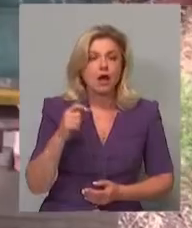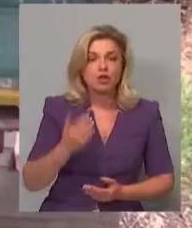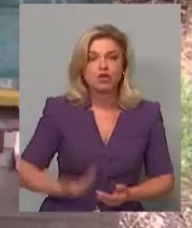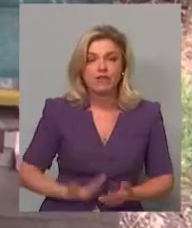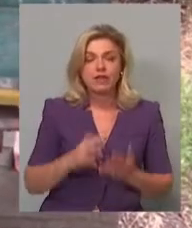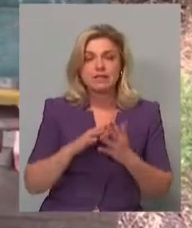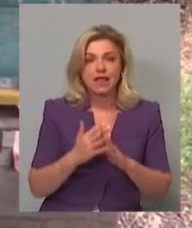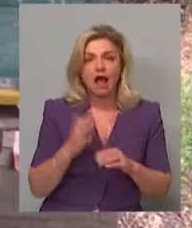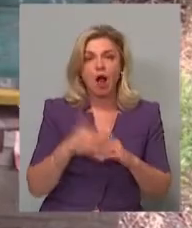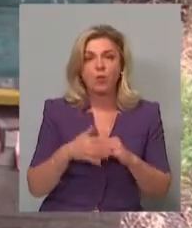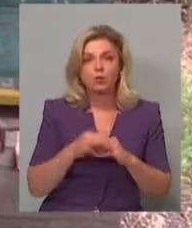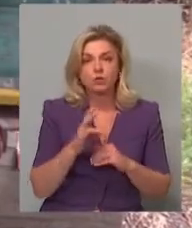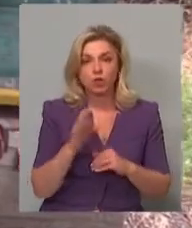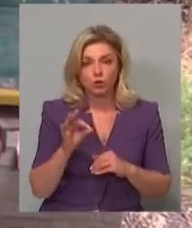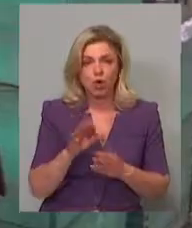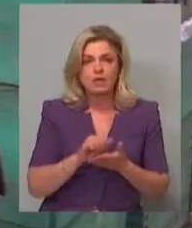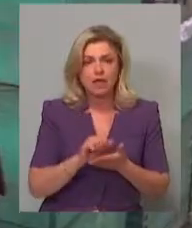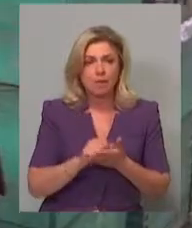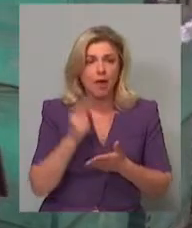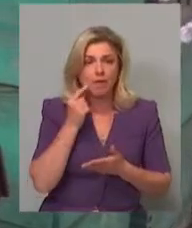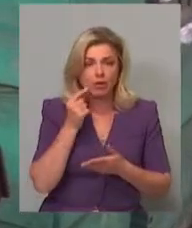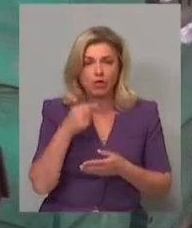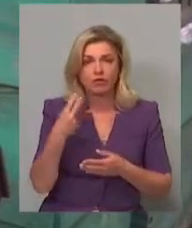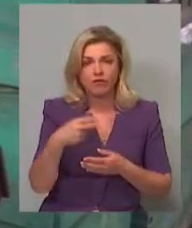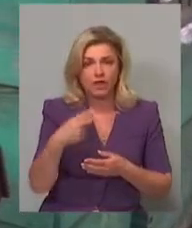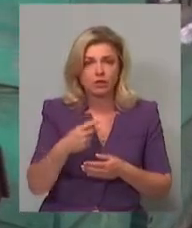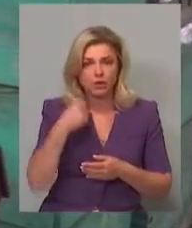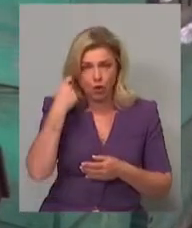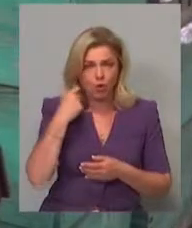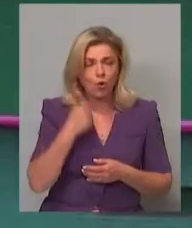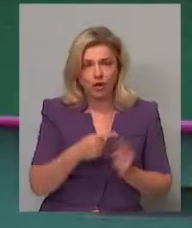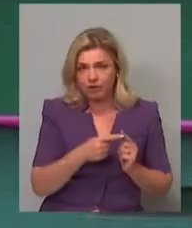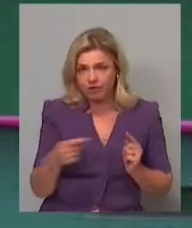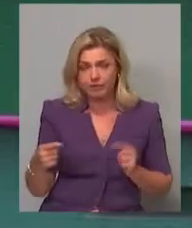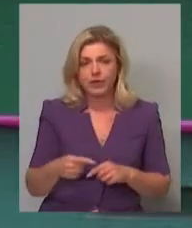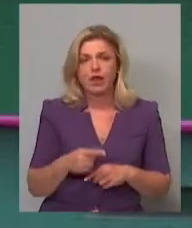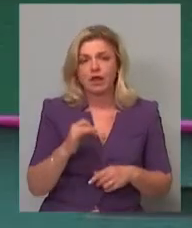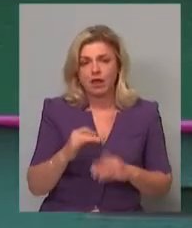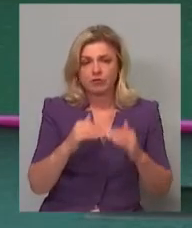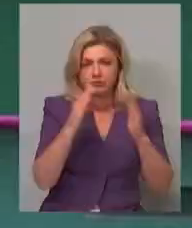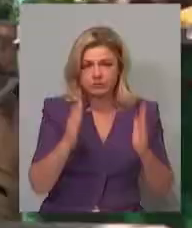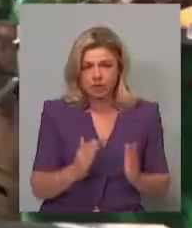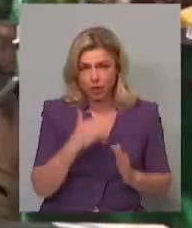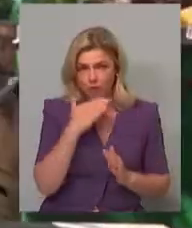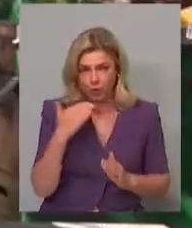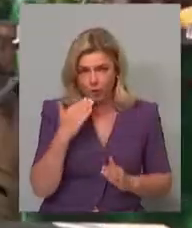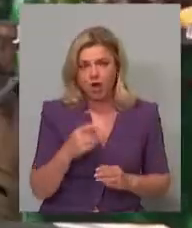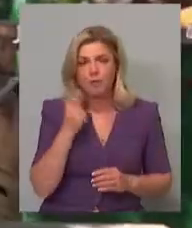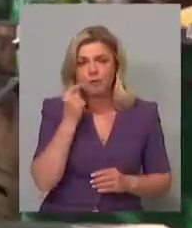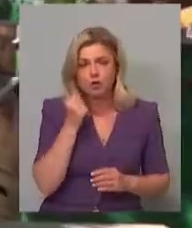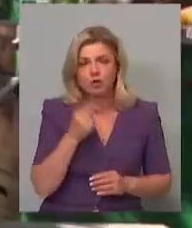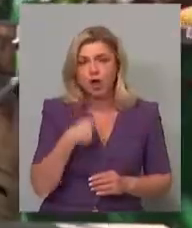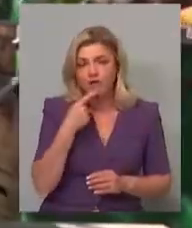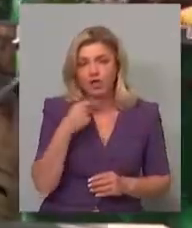селі Капустине. Займається медом 20 років. Тримає 101 бджіл. Комахи живуть у багатокорпусних вуликах. Чоловік розповідає,